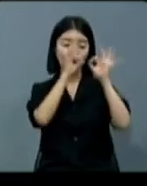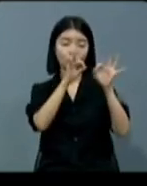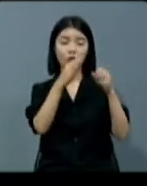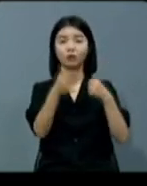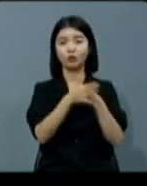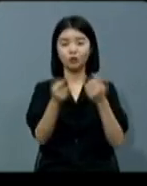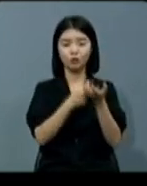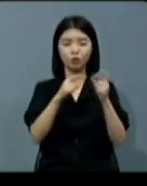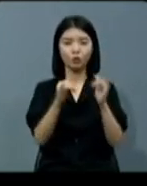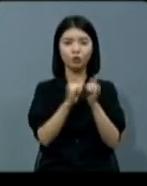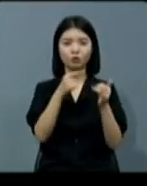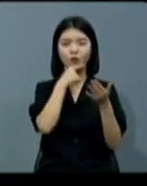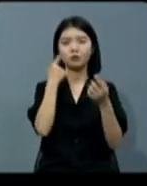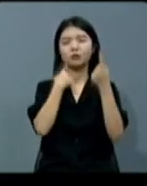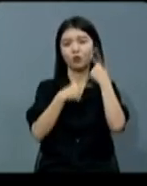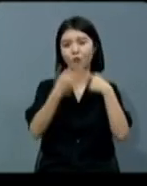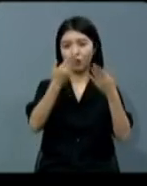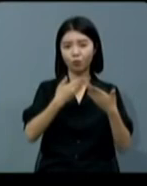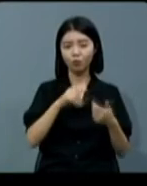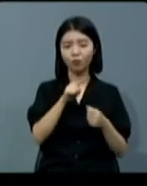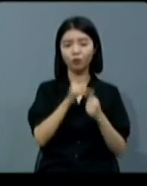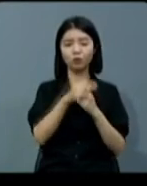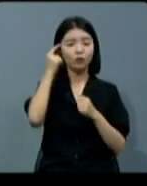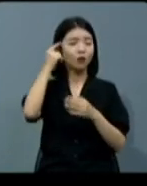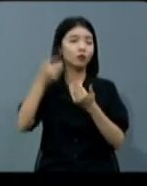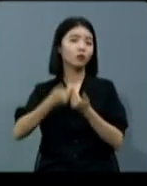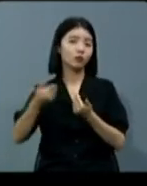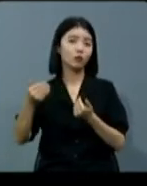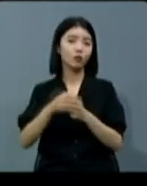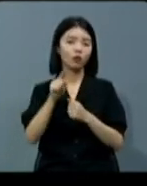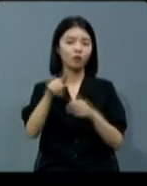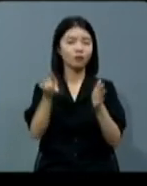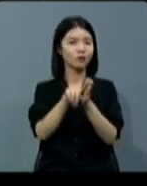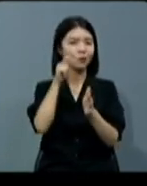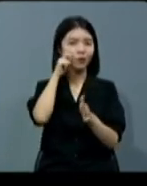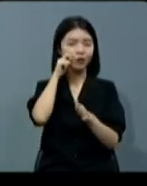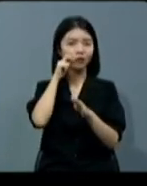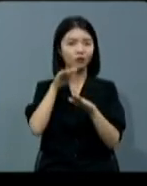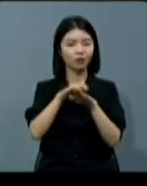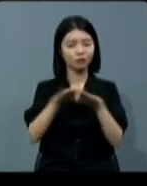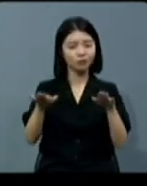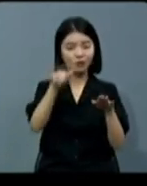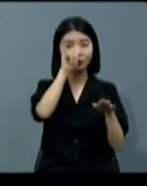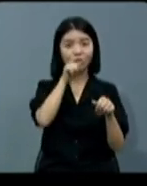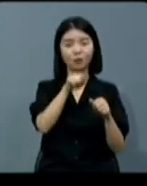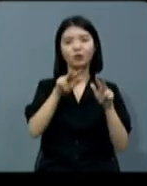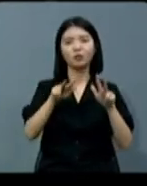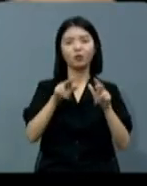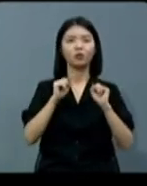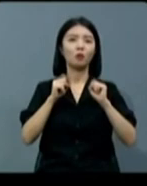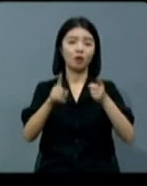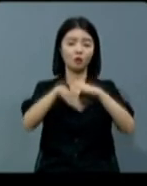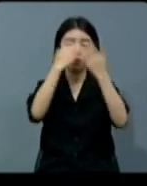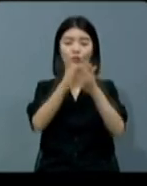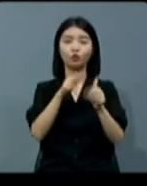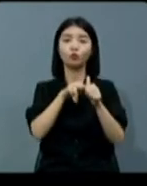때문에 제주도민들이 상처도 받고 이거는 이념을 떠나가지고 이 부분에 대한 불신이 좀 깔려 있습니다. 저는 이번 기회에 우리